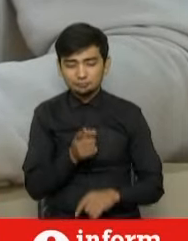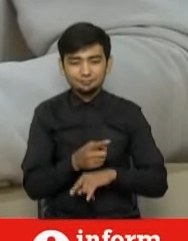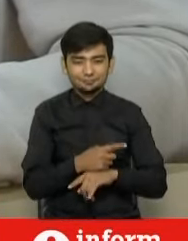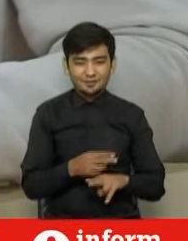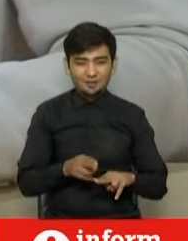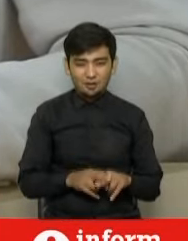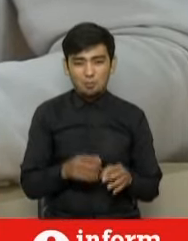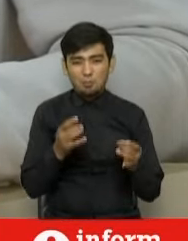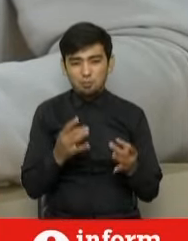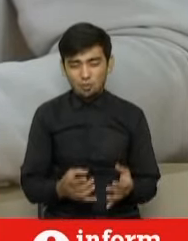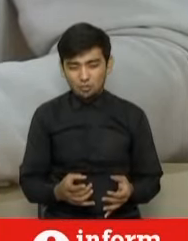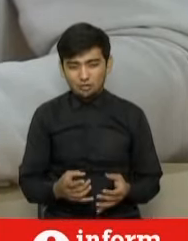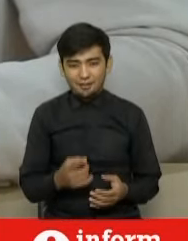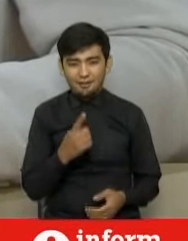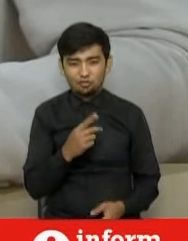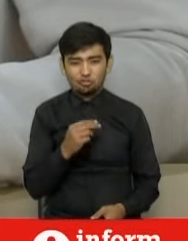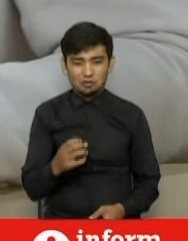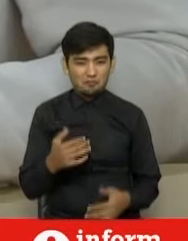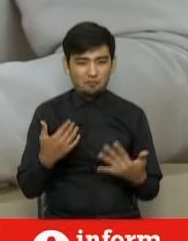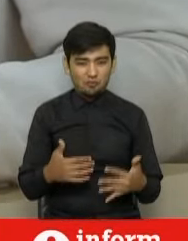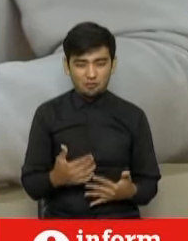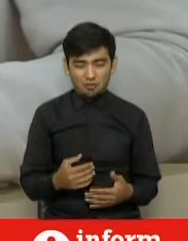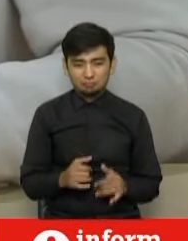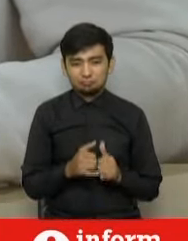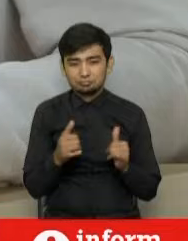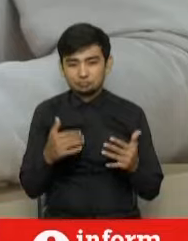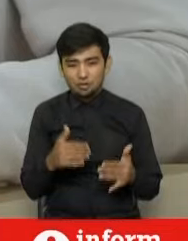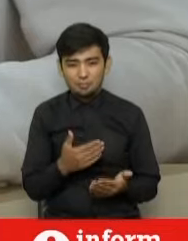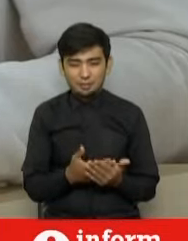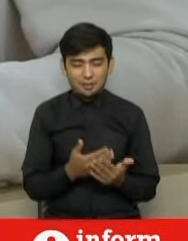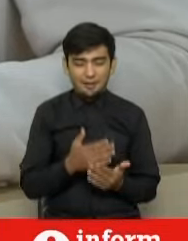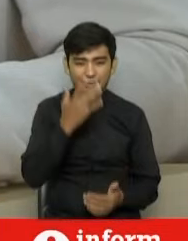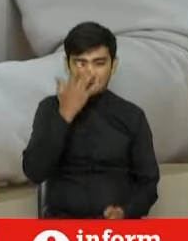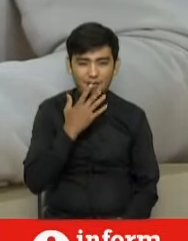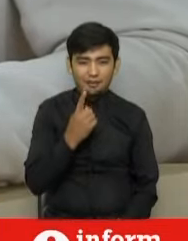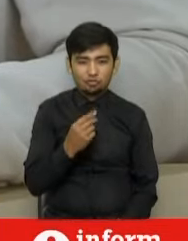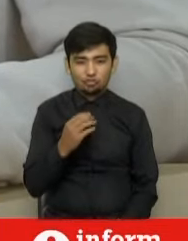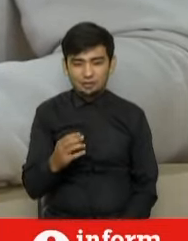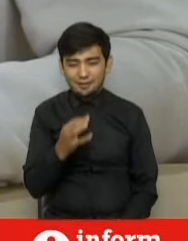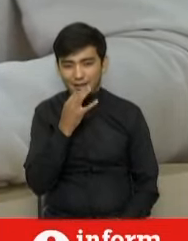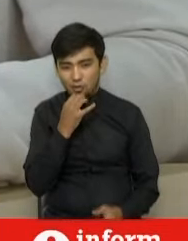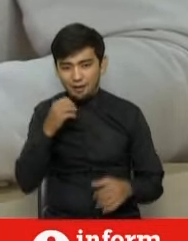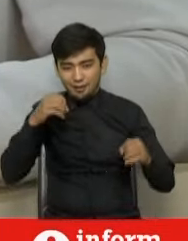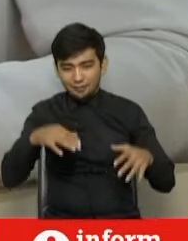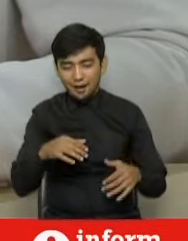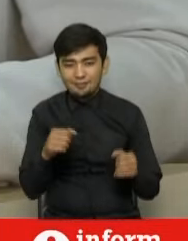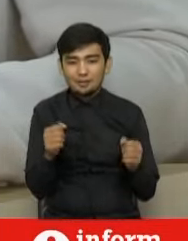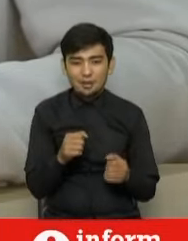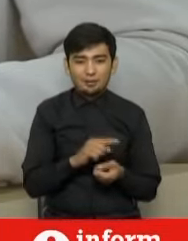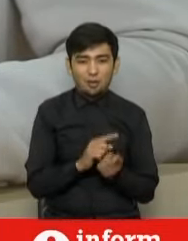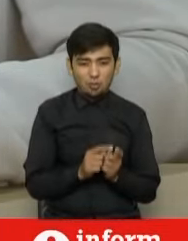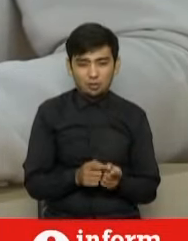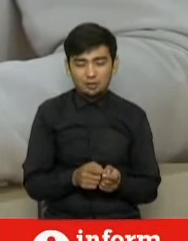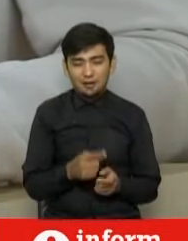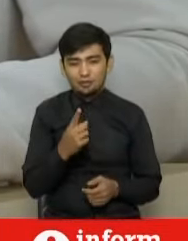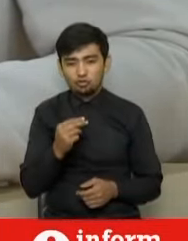Негізі уақыт белдеуін өзгерту тек бір сағаттық жүктемені ғана көбейтті. Мәселен, жазда жарықты бір сағатқа ерте жақсақ, қыста керісінше бір сағатқа кеш